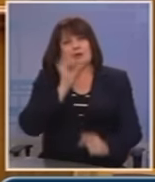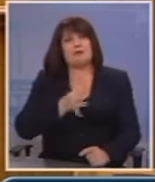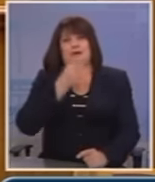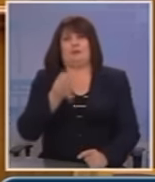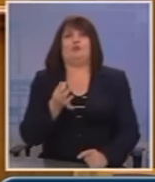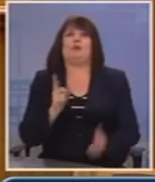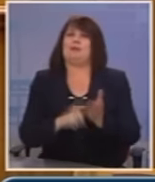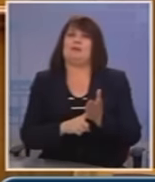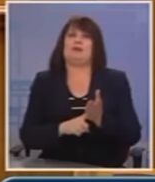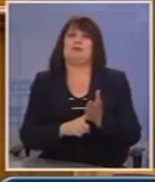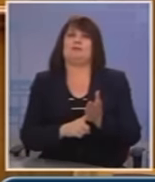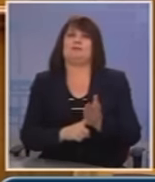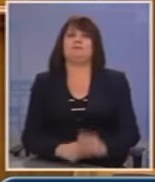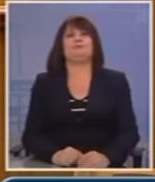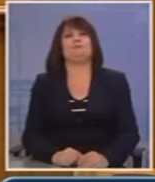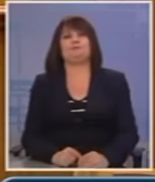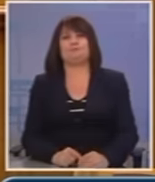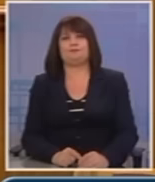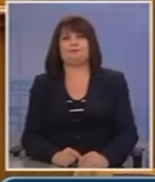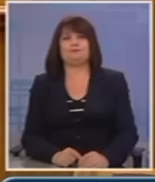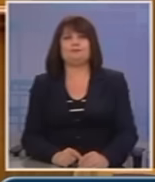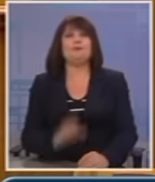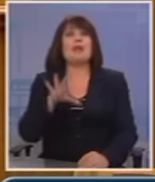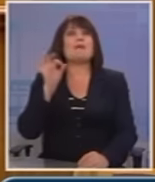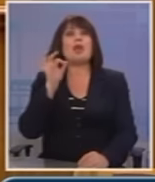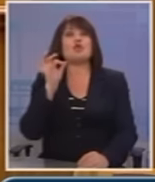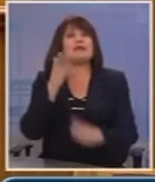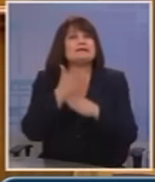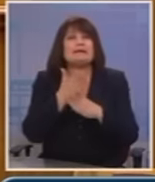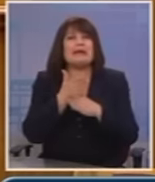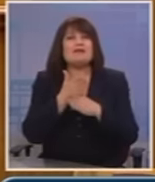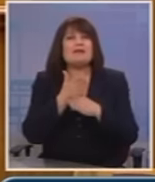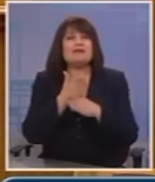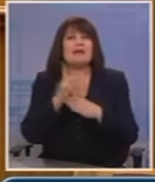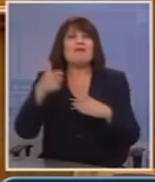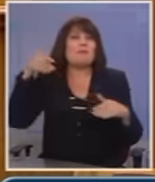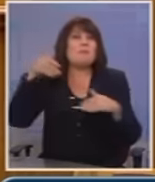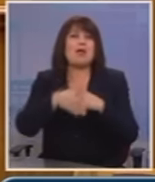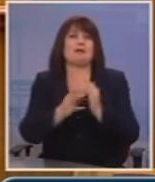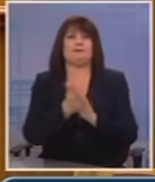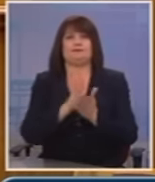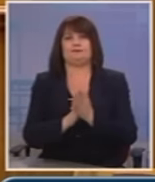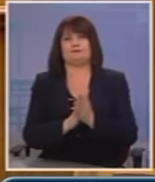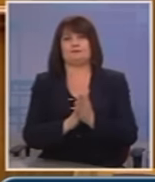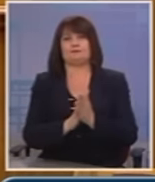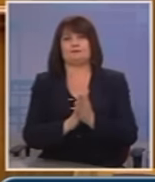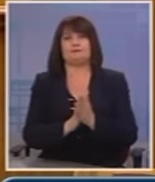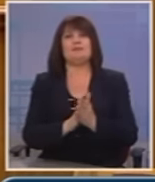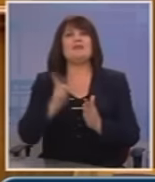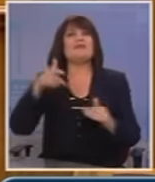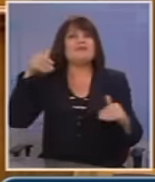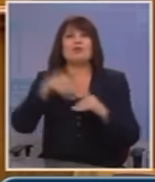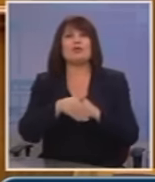αλήθειας. Πίσω από τις επιλογές αυτές κρύβεται η χρεοκοπία. Και η